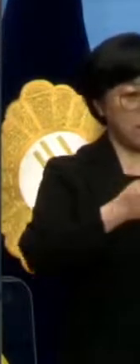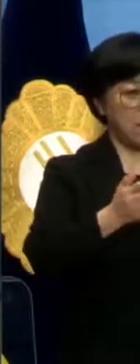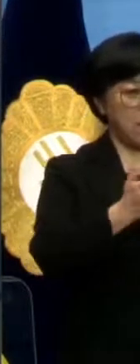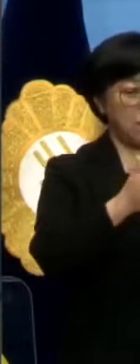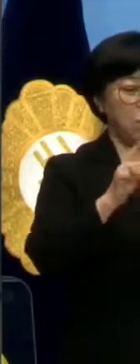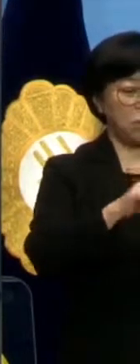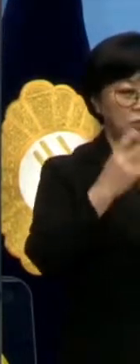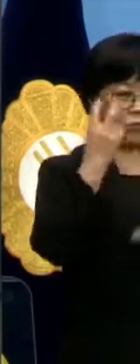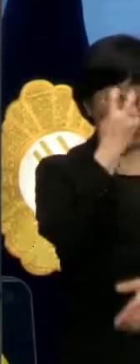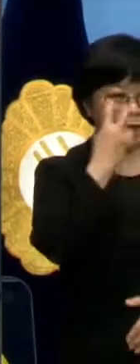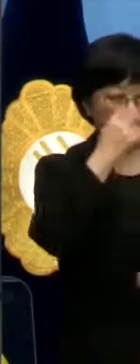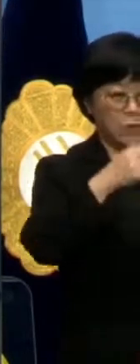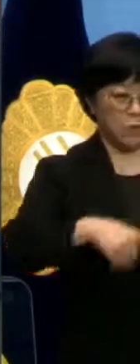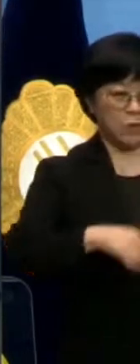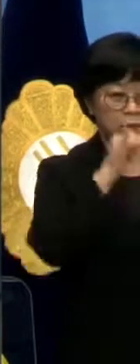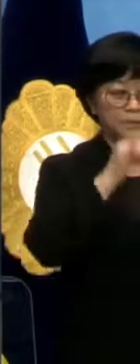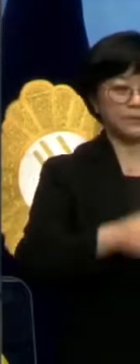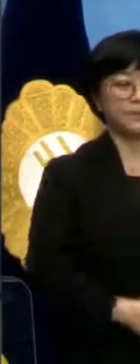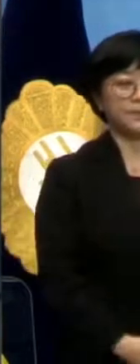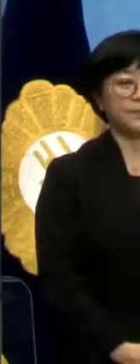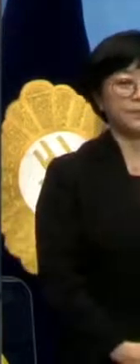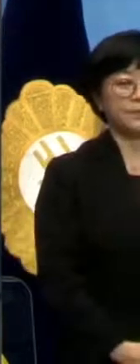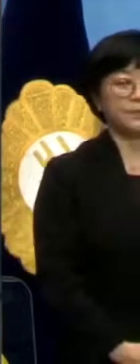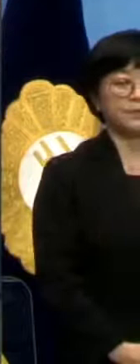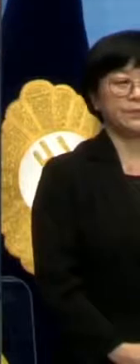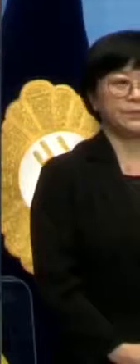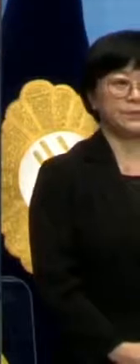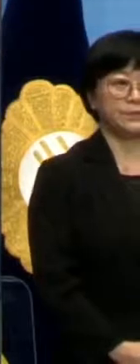없는 수사가 이루어져야 할 것입니다